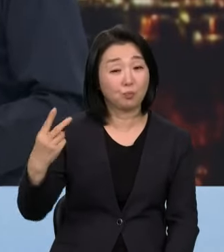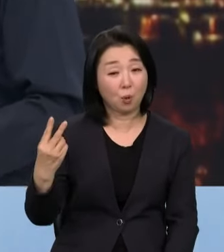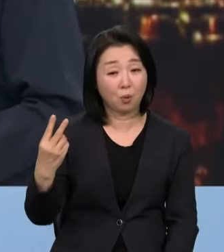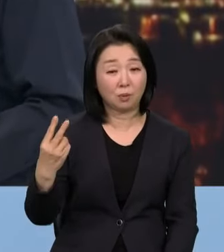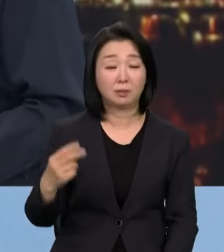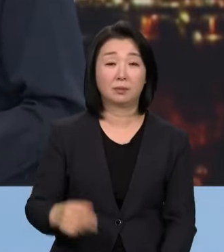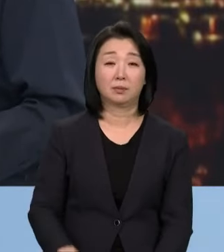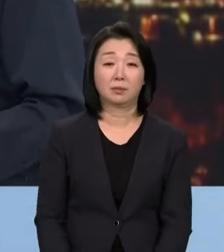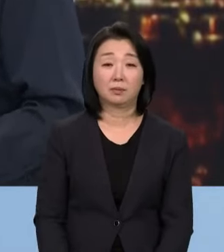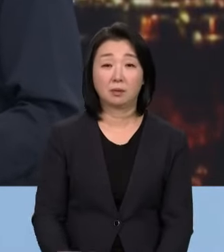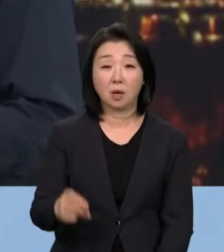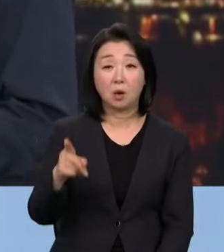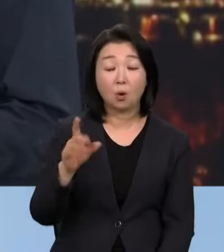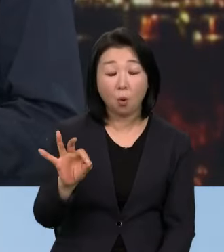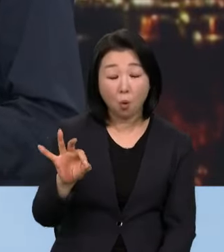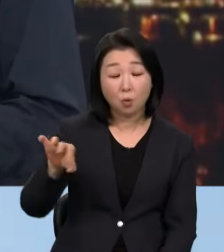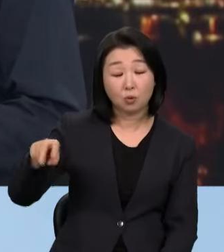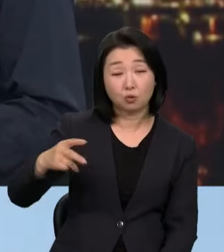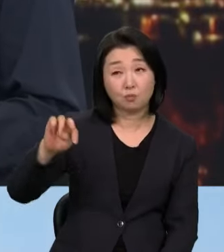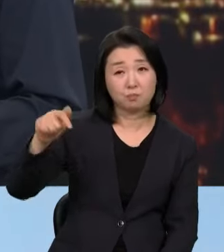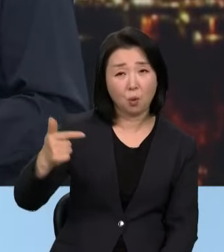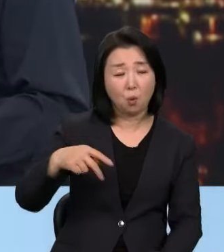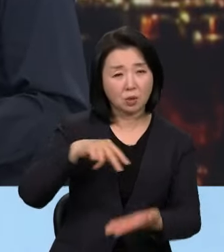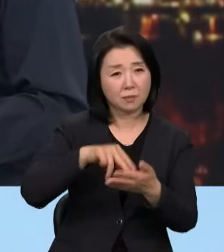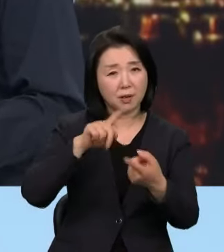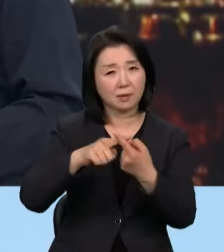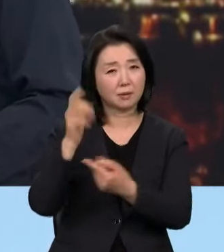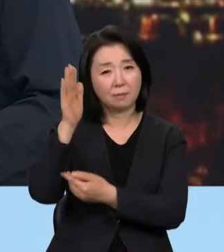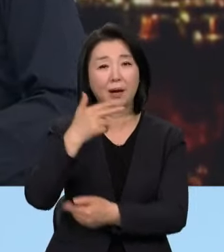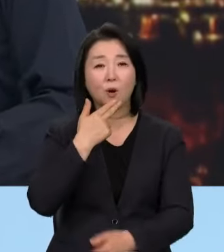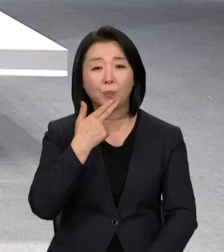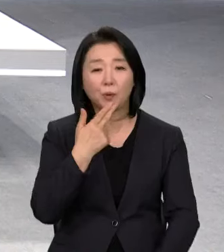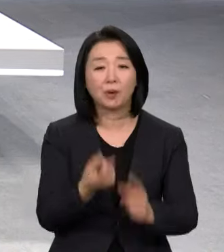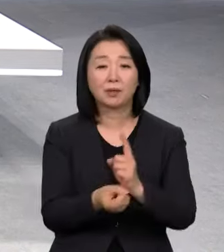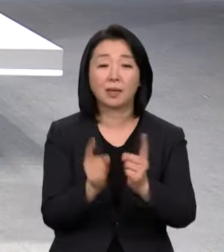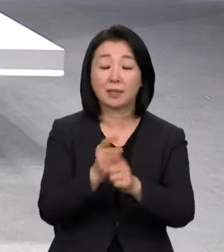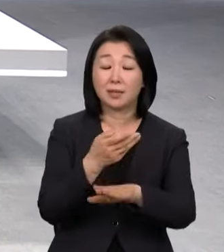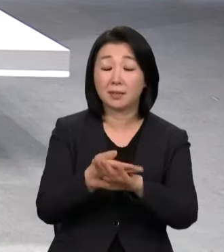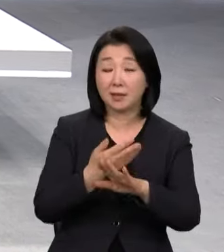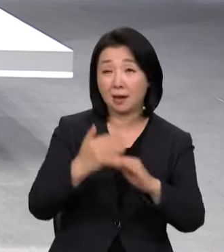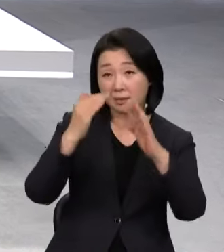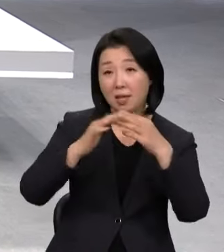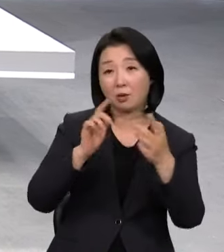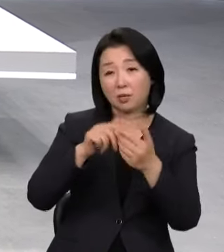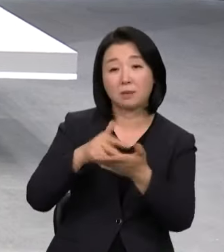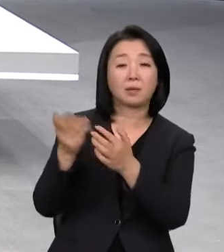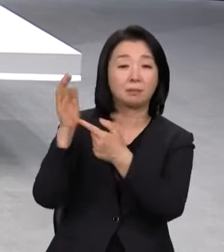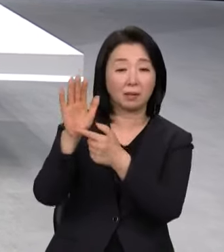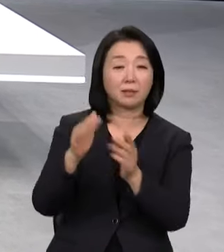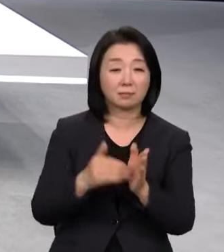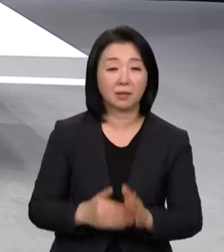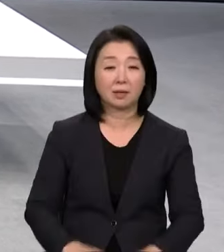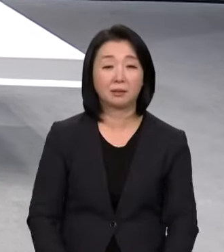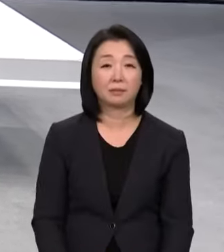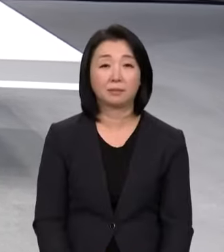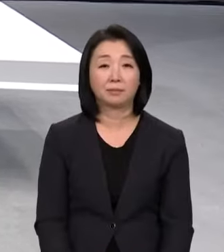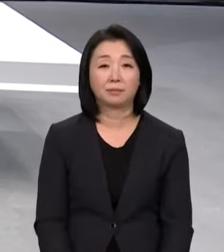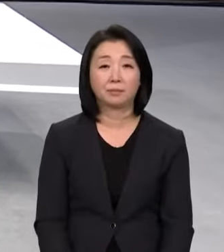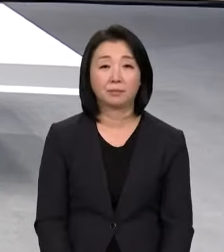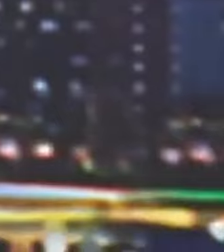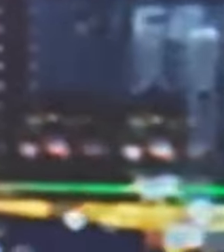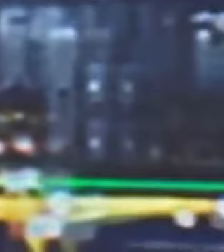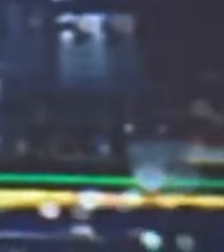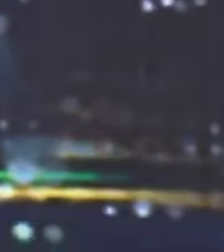홍준표 시장 아직이 문제에 대해서는 입장을 밝히지 않았는데 대신 다른 현안에 대해서 입장을 밝혔습니다이 문제 바로 두 번째 이슈로